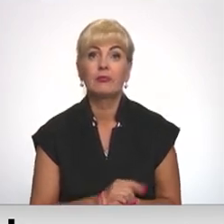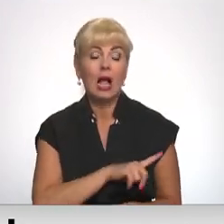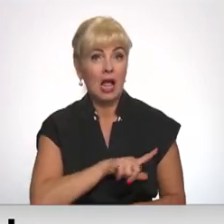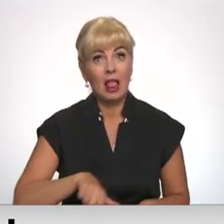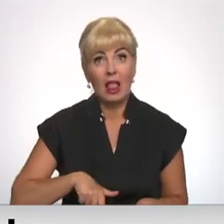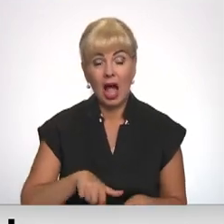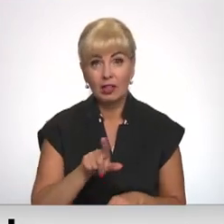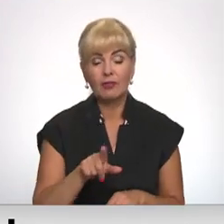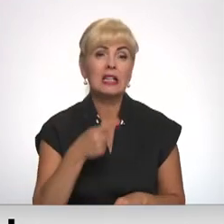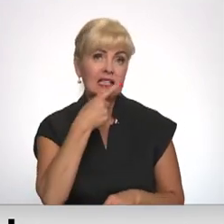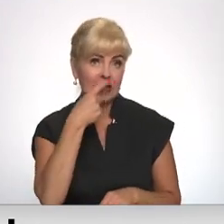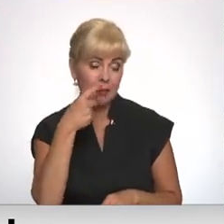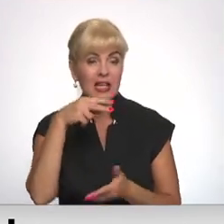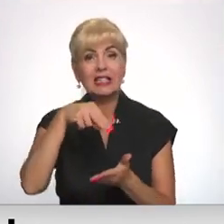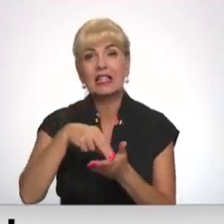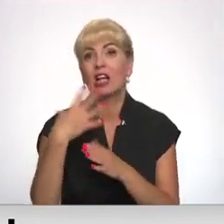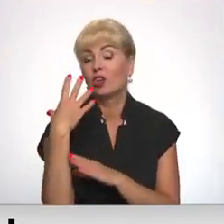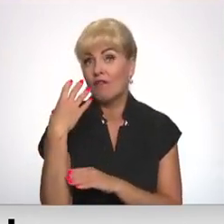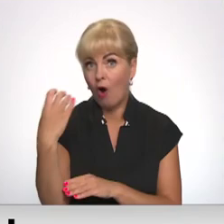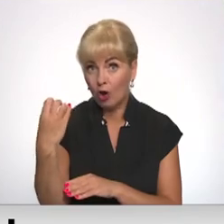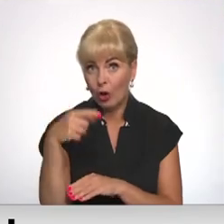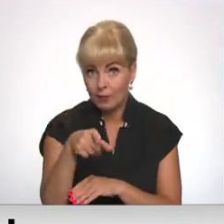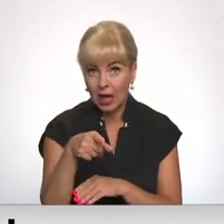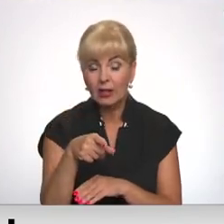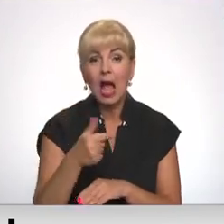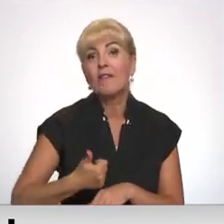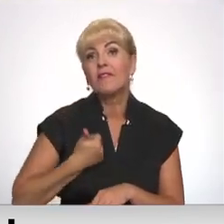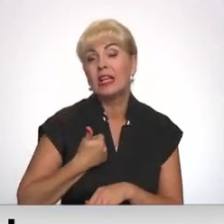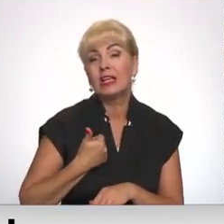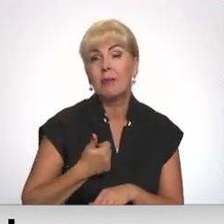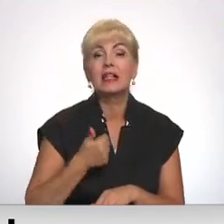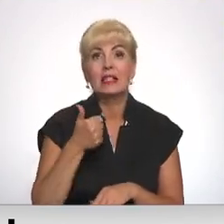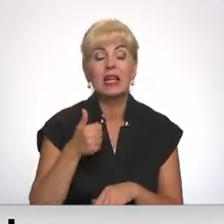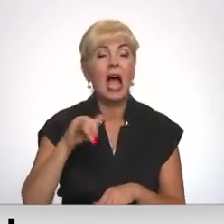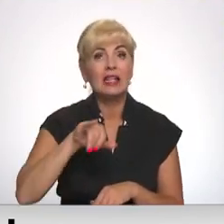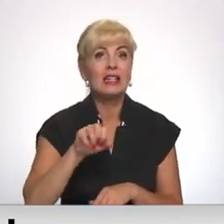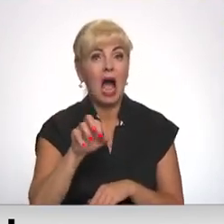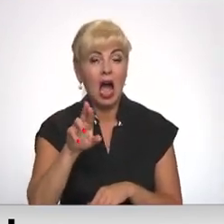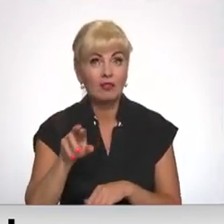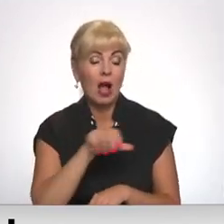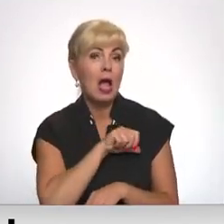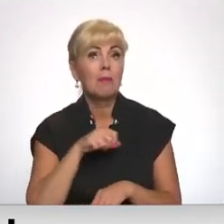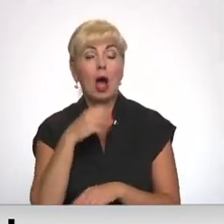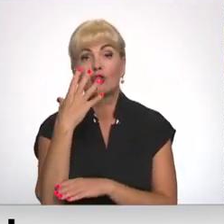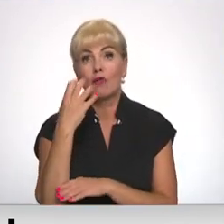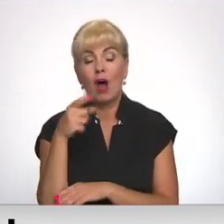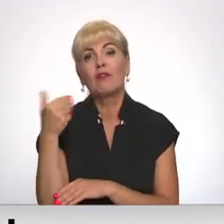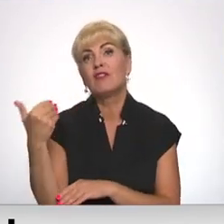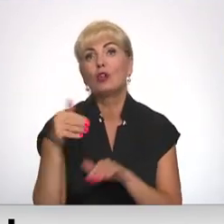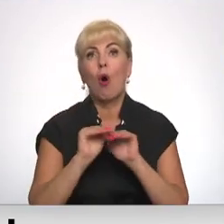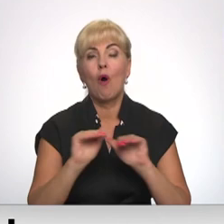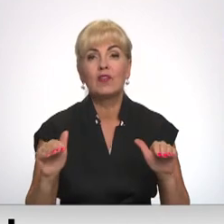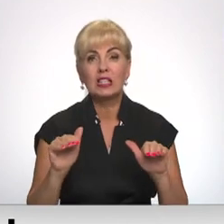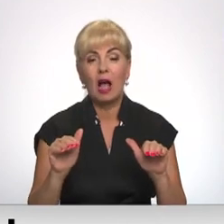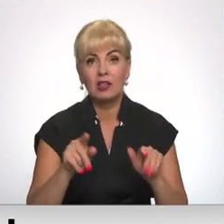Latvijā darbojas ap 100 stacionāro fotoradaru. To uzturētājs ir uzņēmums SIA Jarva, kurš ir arī pašu fotoradaru oficiālais